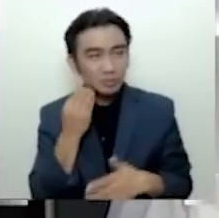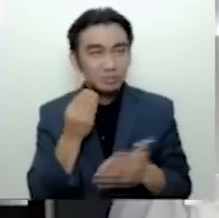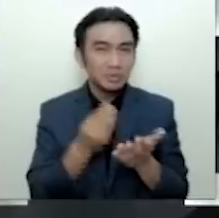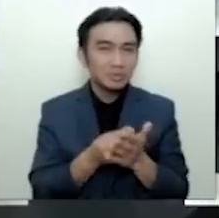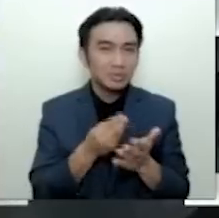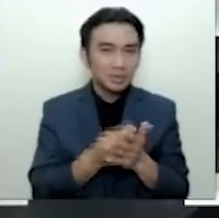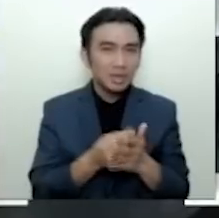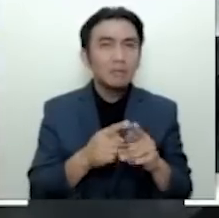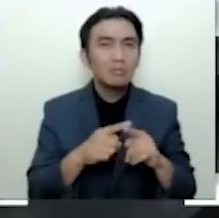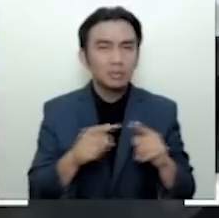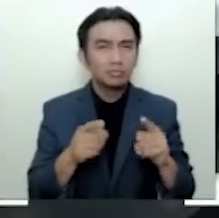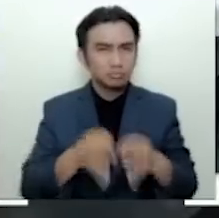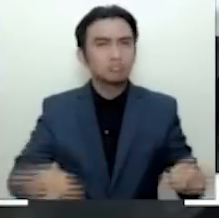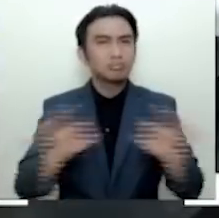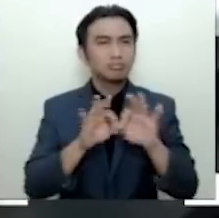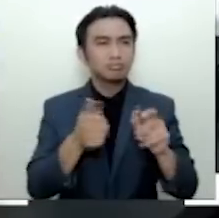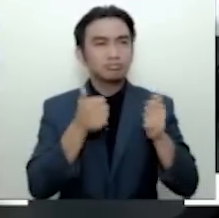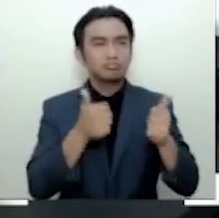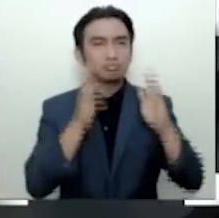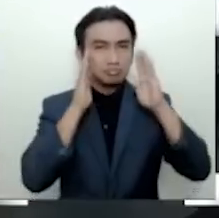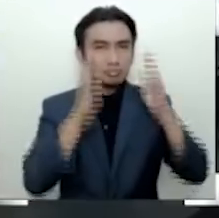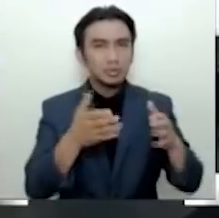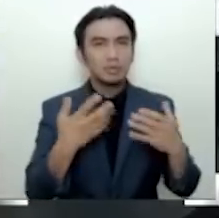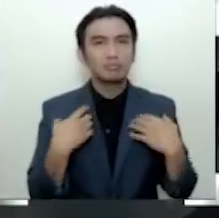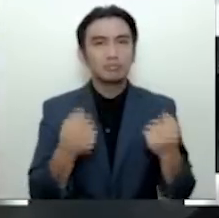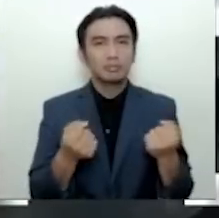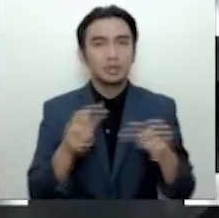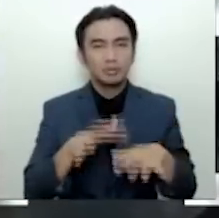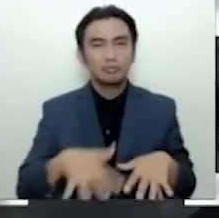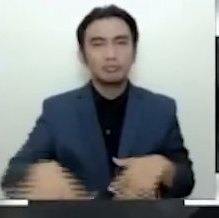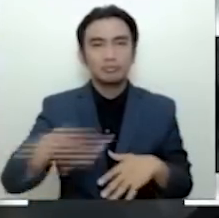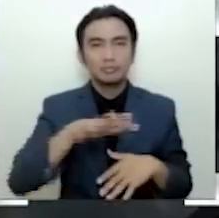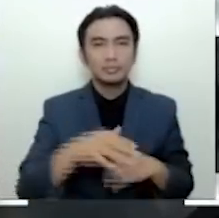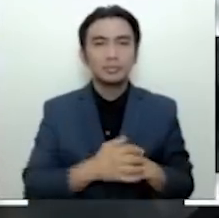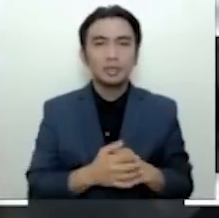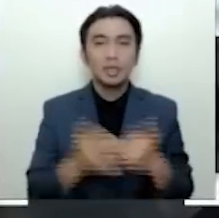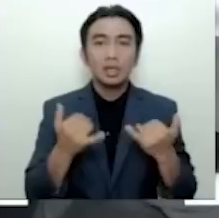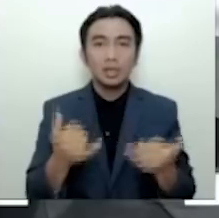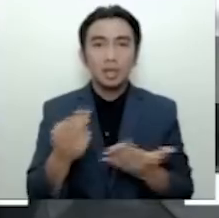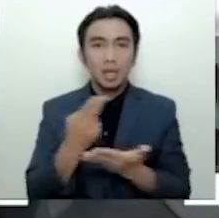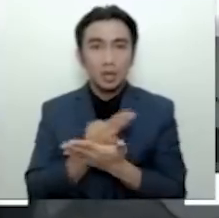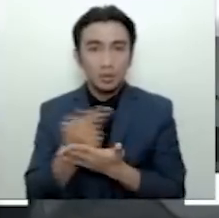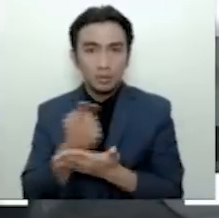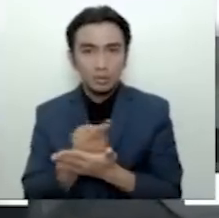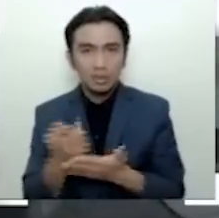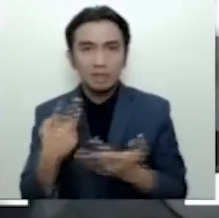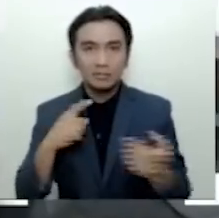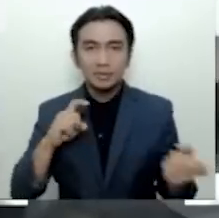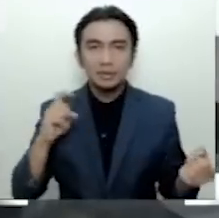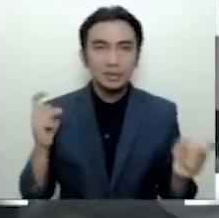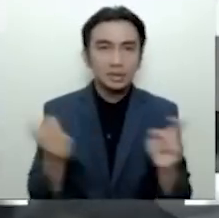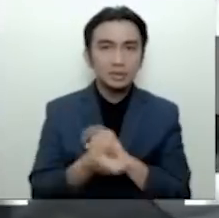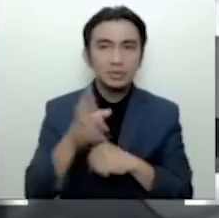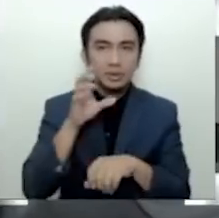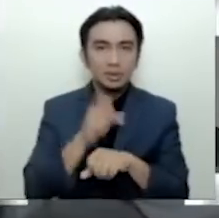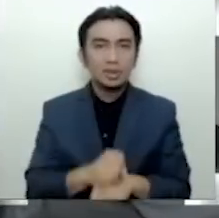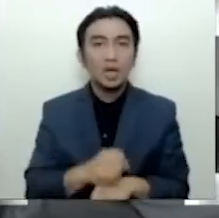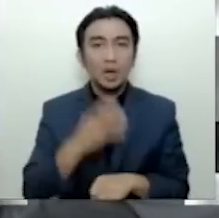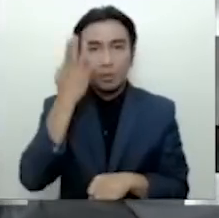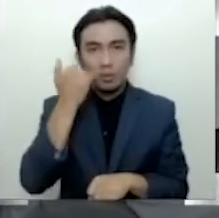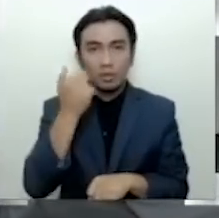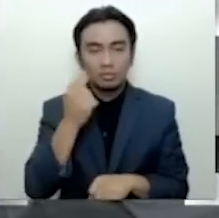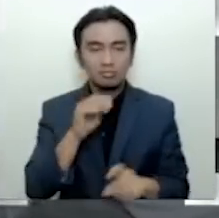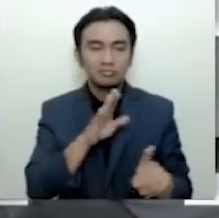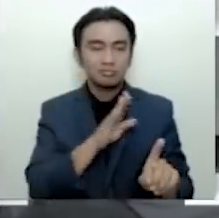lahat. Ngayong Semana Santa, may ilang pagbabago raw sa kanilang tradisyon. Kamamatay lang kasi ng kanyang ina